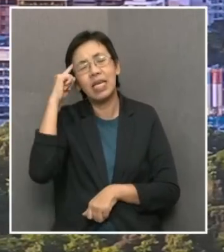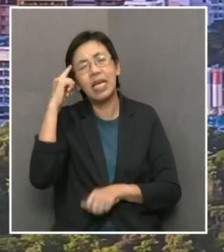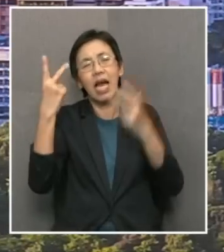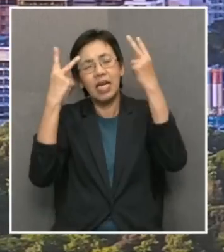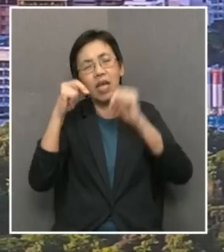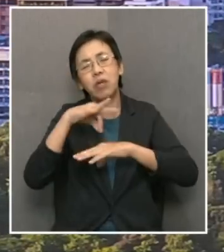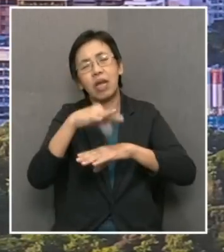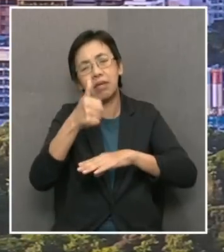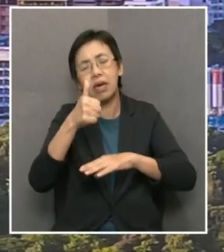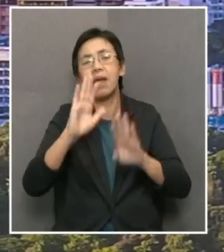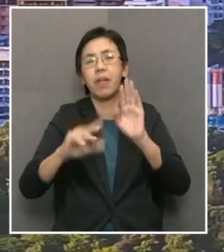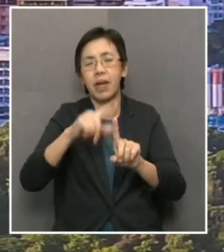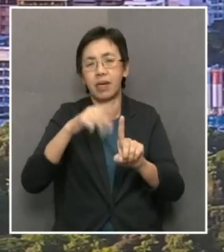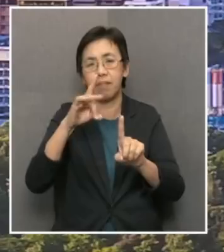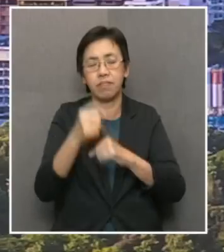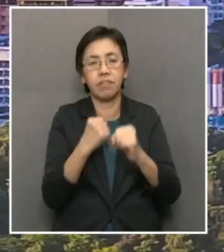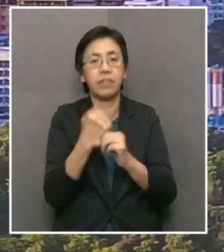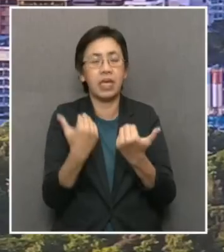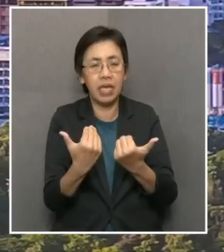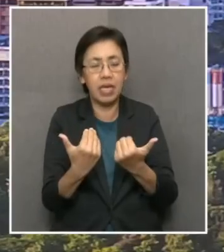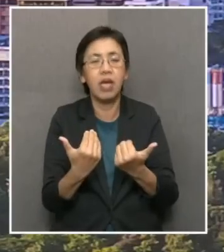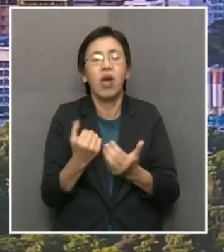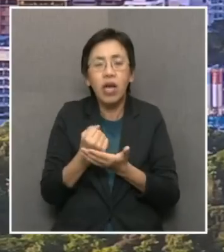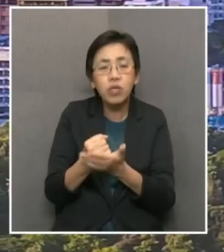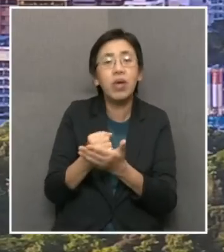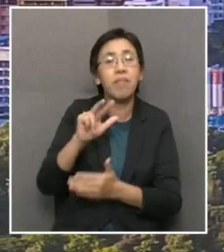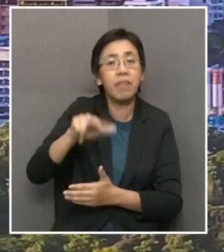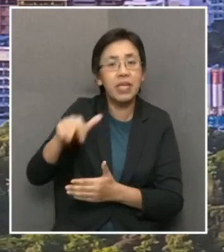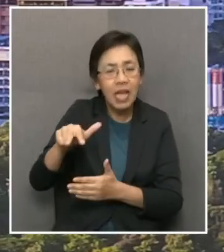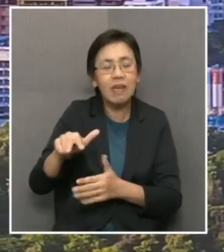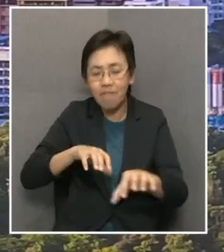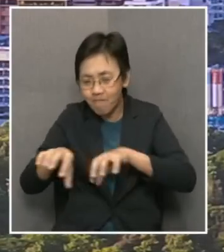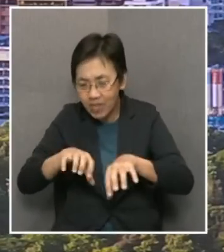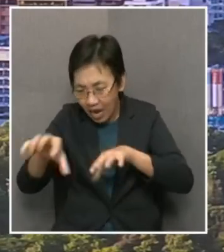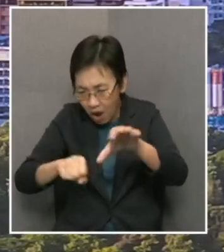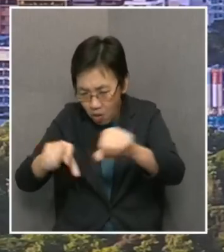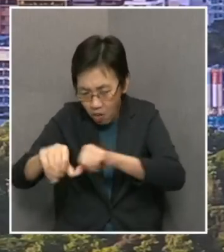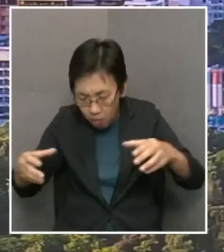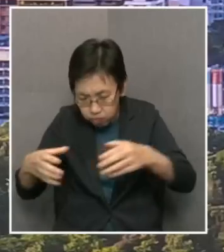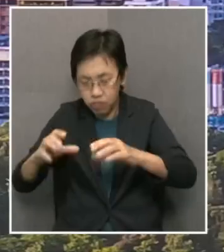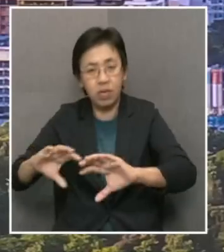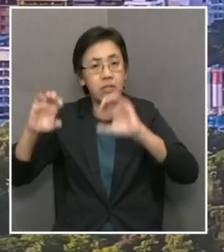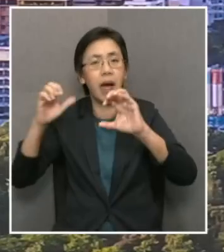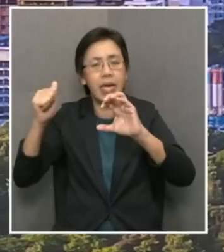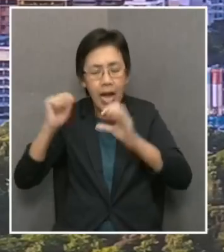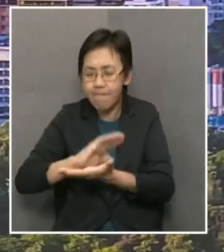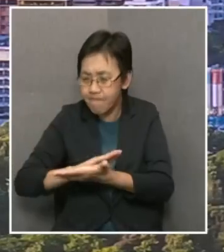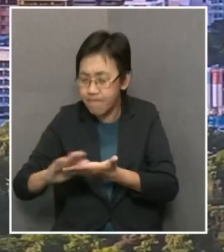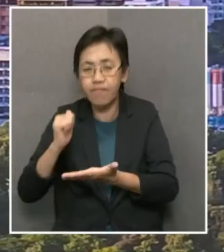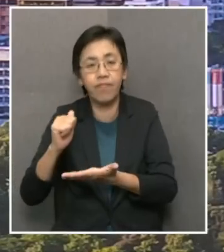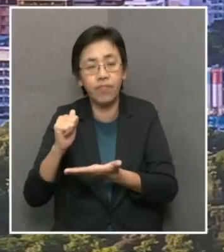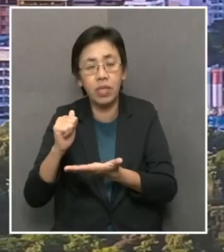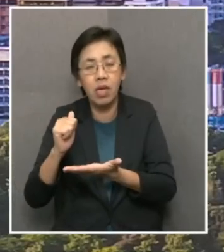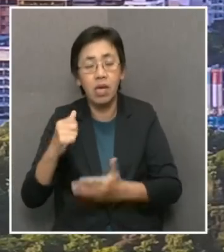ได้ภายในเดือนสิงหาคมนี้ซึ่งก็เอาใจช่วยพรรคเพื่อไทยนะครับให้สามารถจัดตั้งรัฐบาลได้อย่างราบรื่นขณะเดียวกันจับตาไปที่